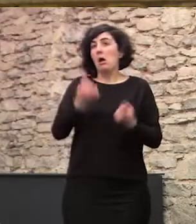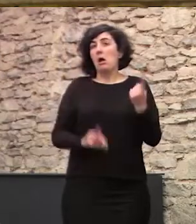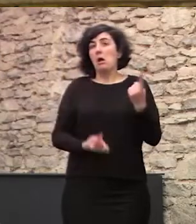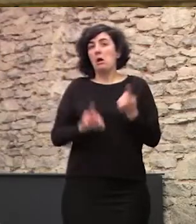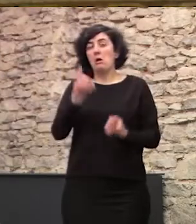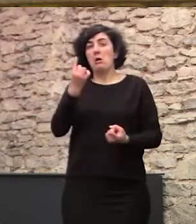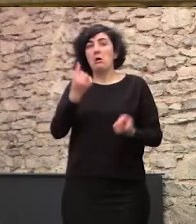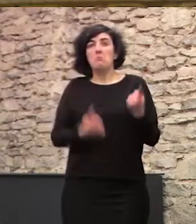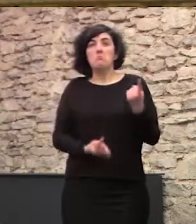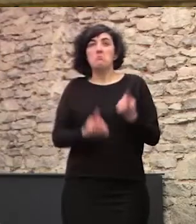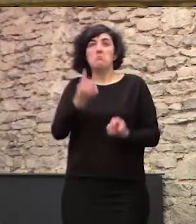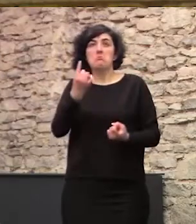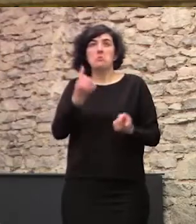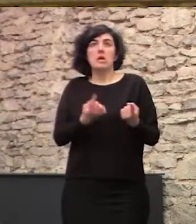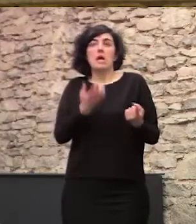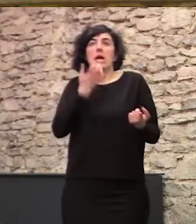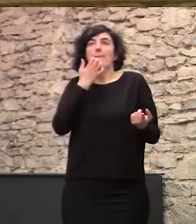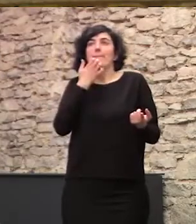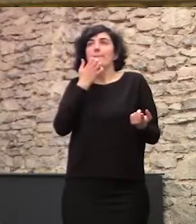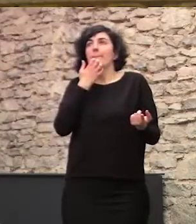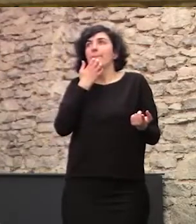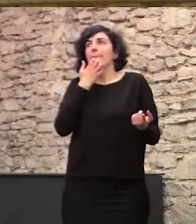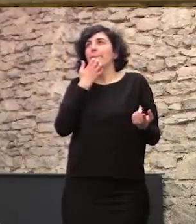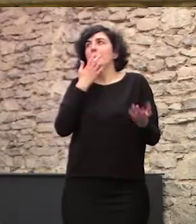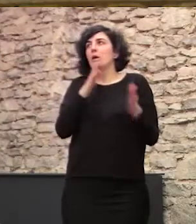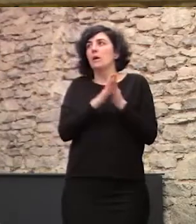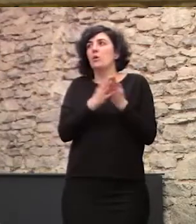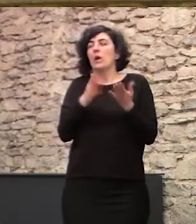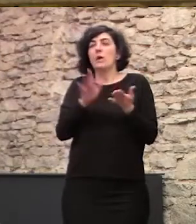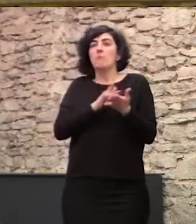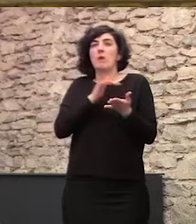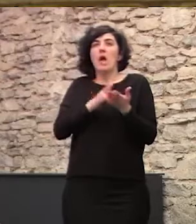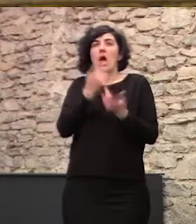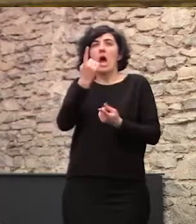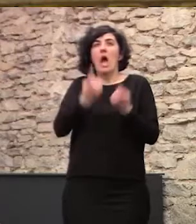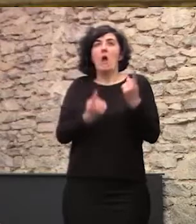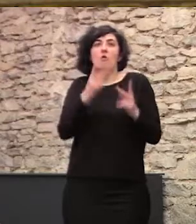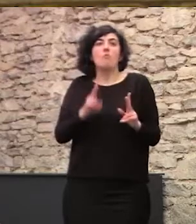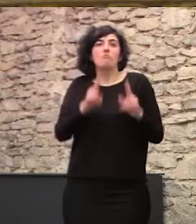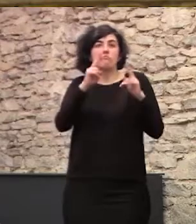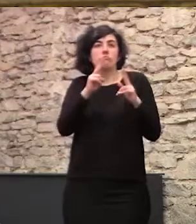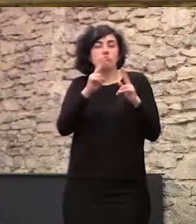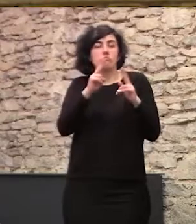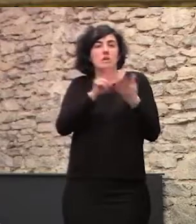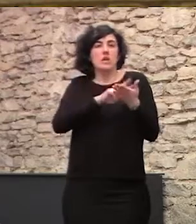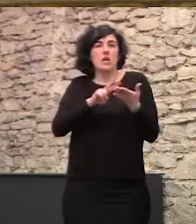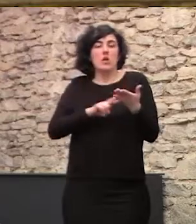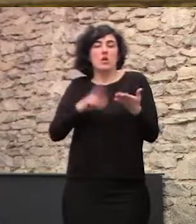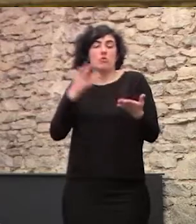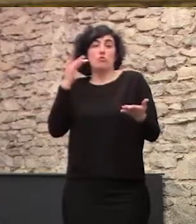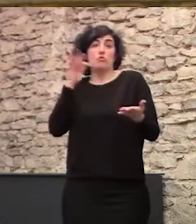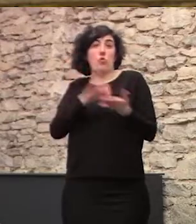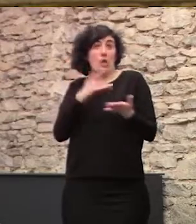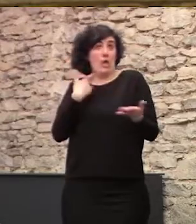ba, bueno, tokatu behar esate zait horri alderen bat norbaitek erakustea edo erakurtzea pasarte bat eta ematen dit